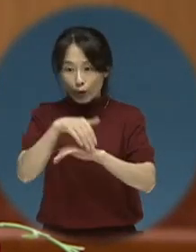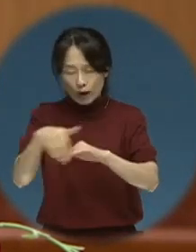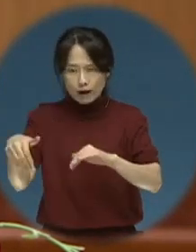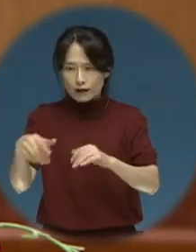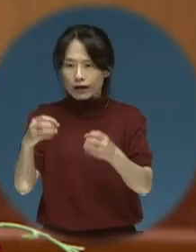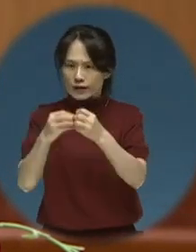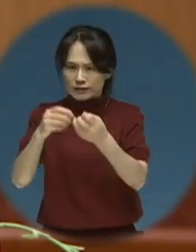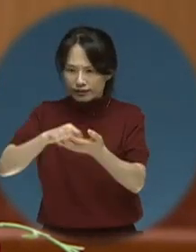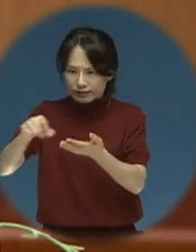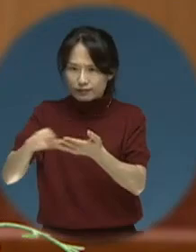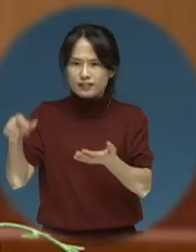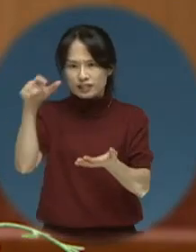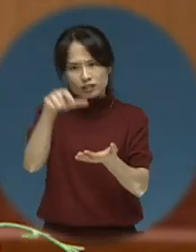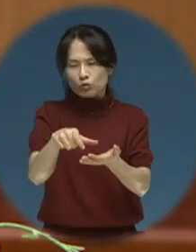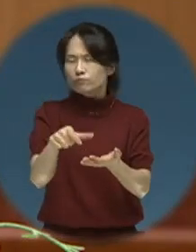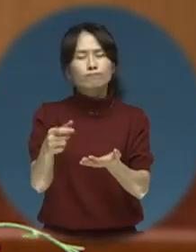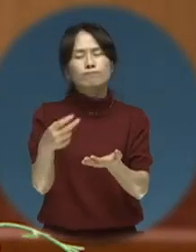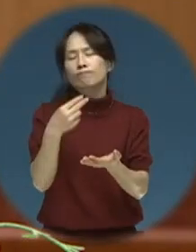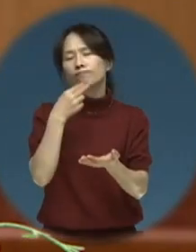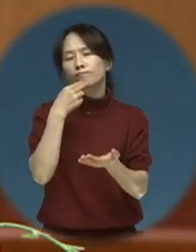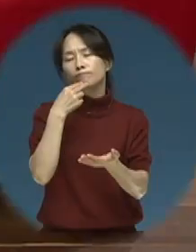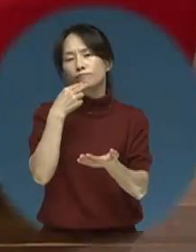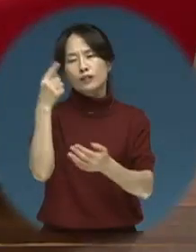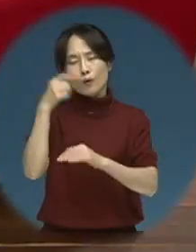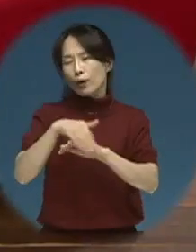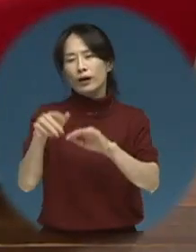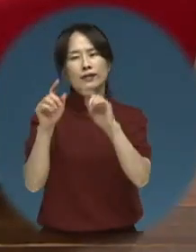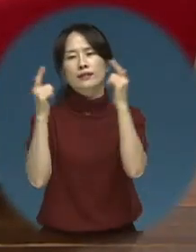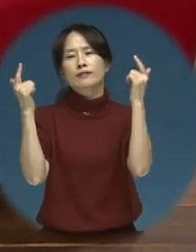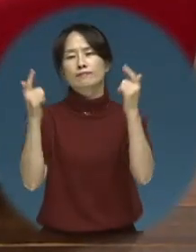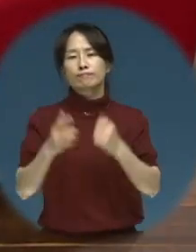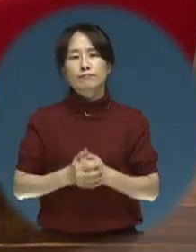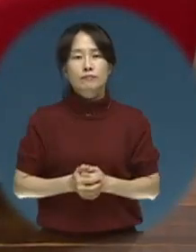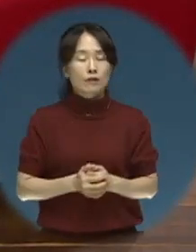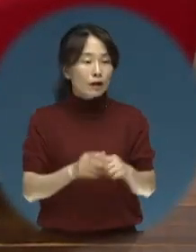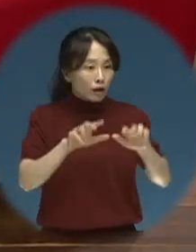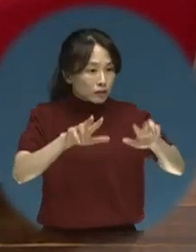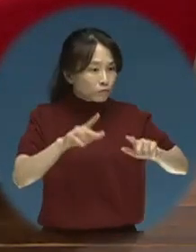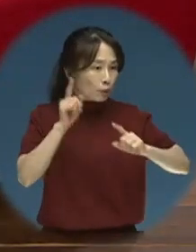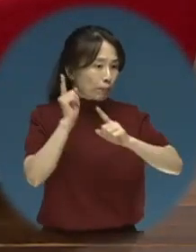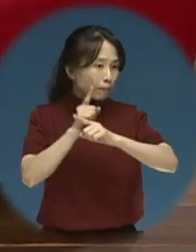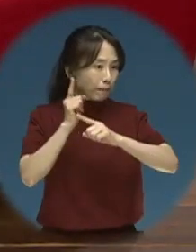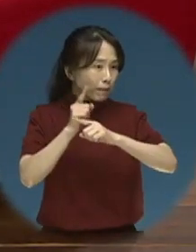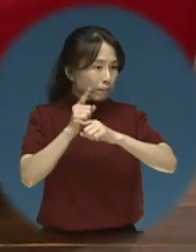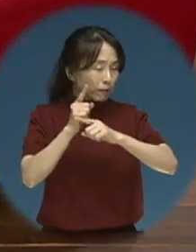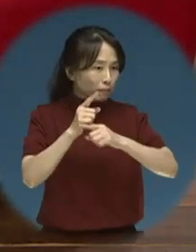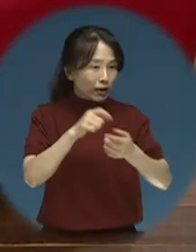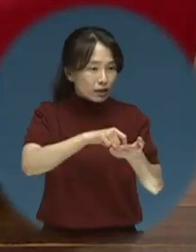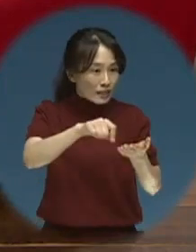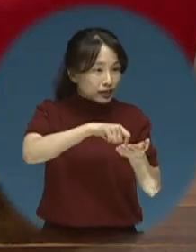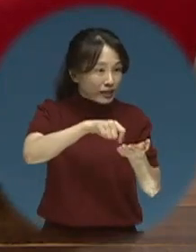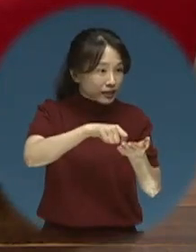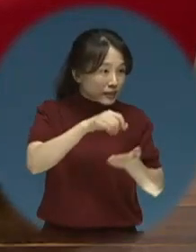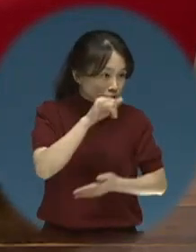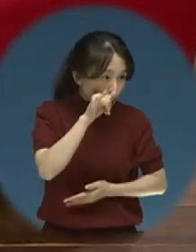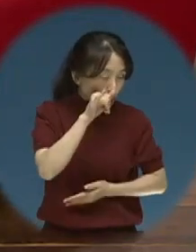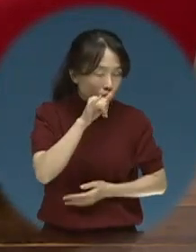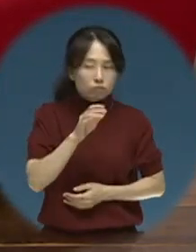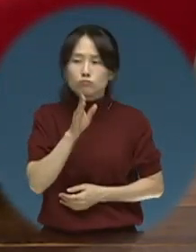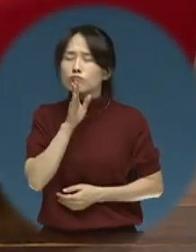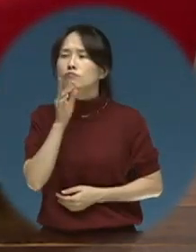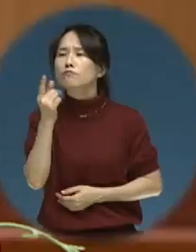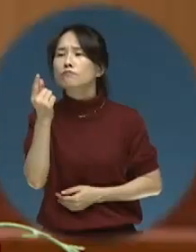일은 계획이 아닙니다. 네. 그러면 지금도 매일매일 몇 자라도 적으시는 거예요? 뭔가를